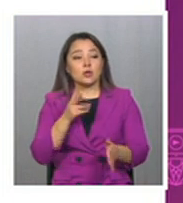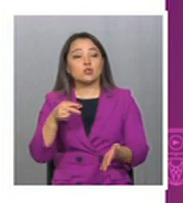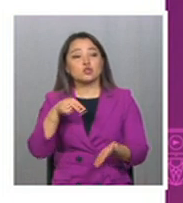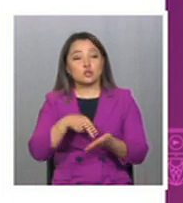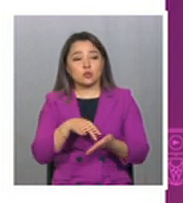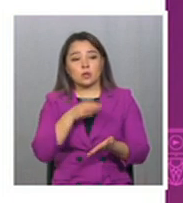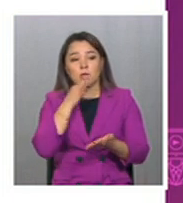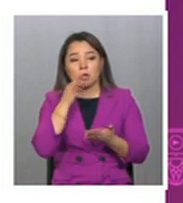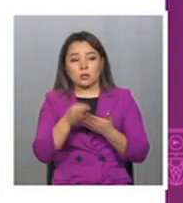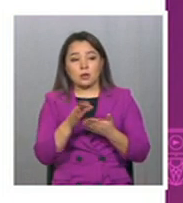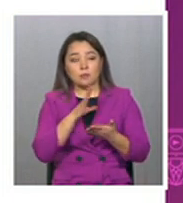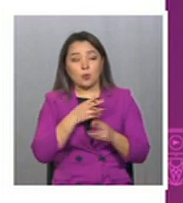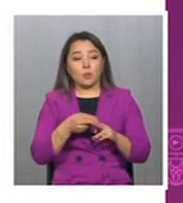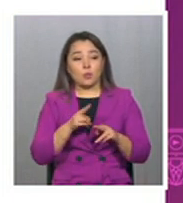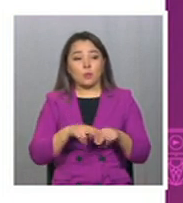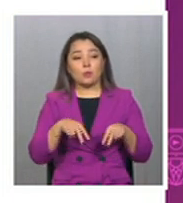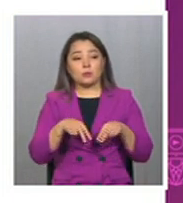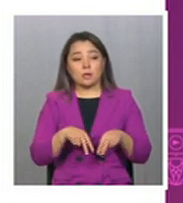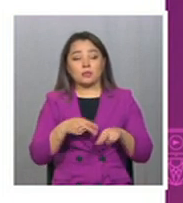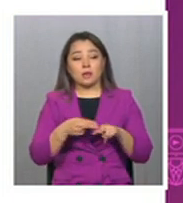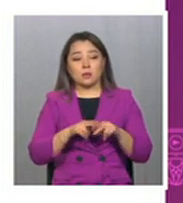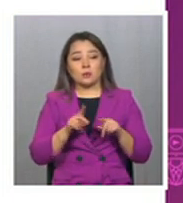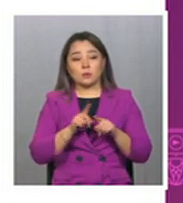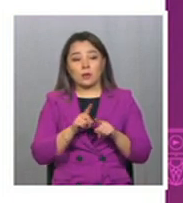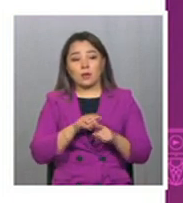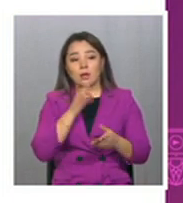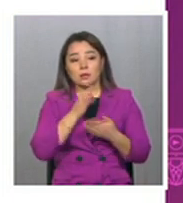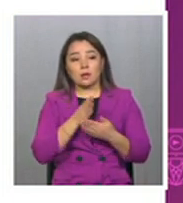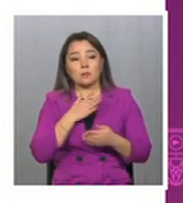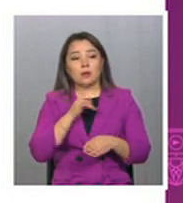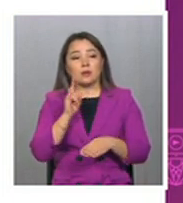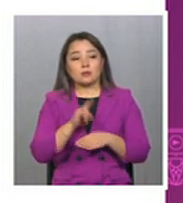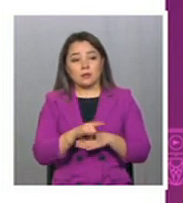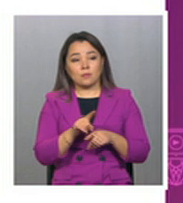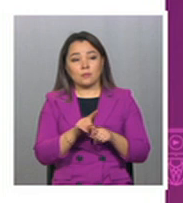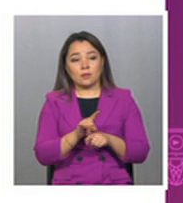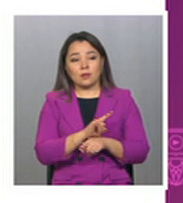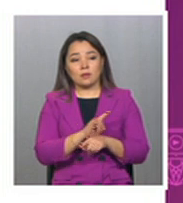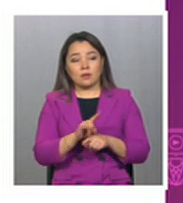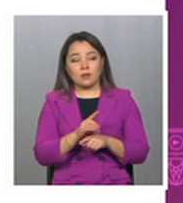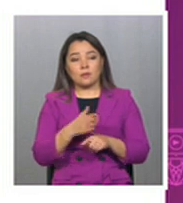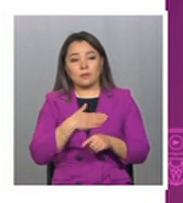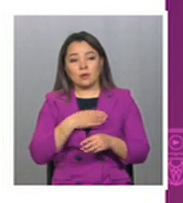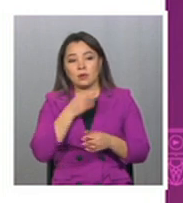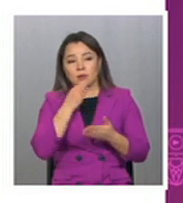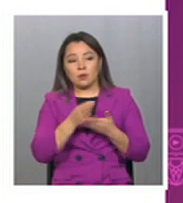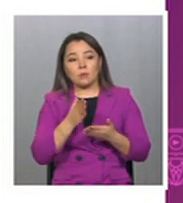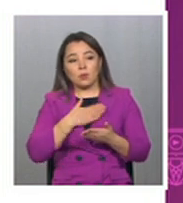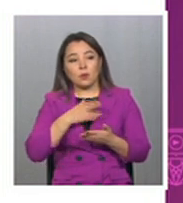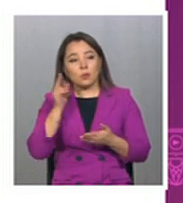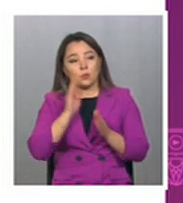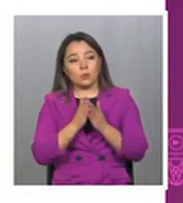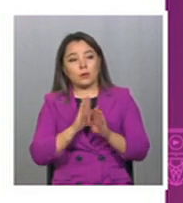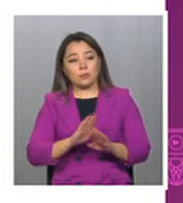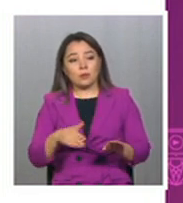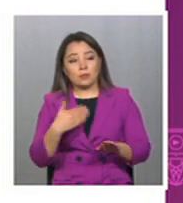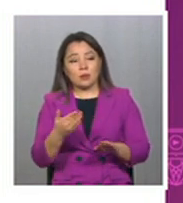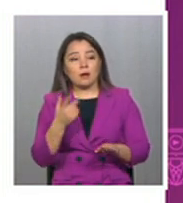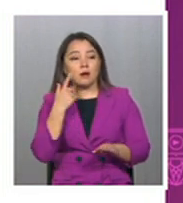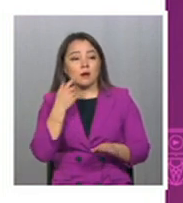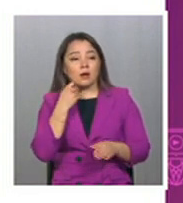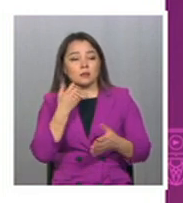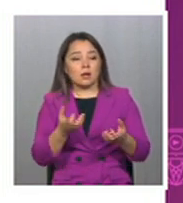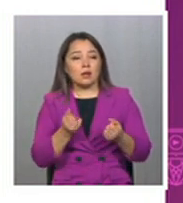дейді. Осы арада тілі құрғыр өтірікті менің еркімнен тыс айтып салды. Мен оқулық емес, қанталамын,